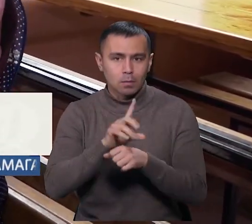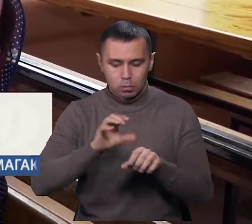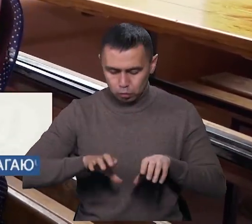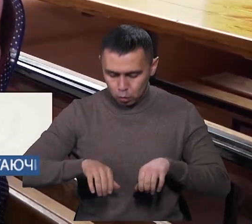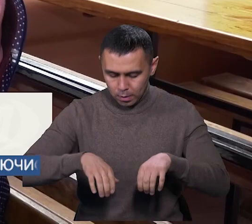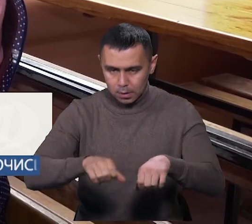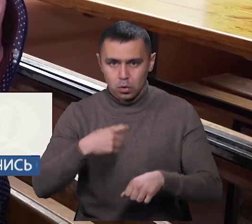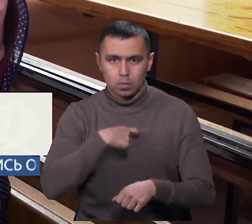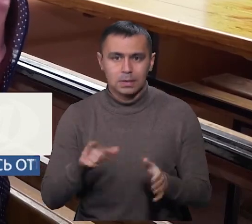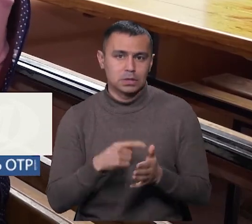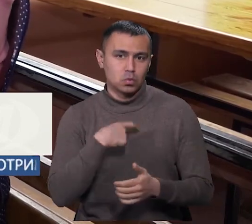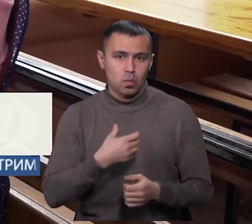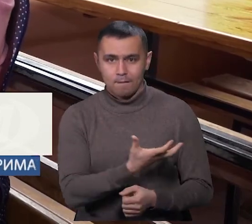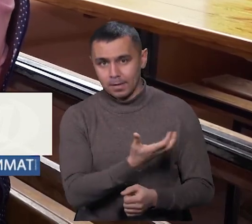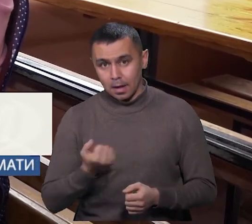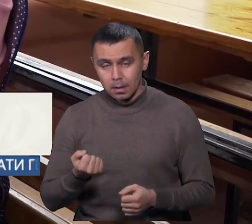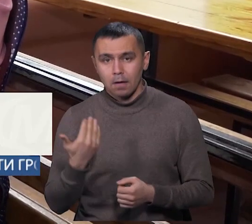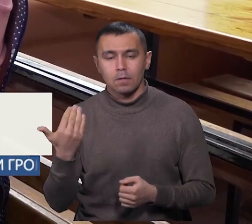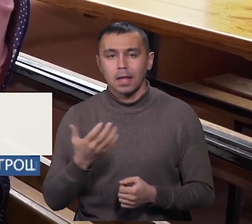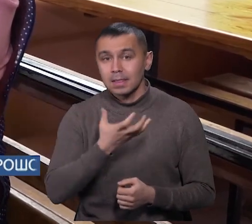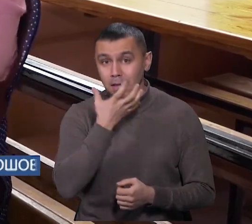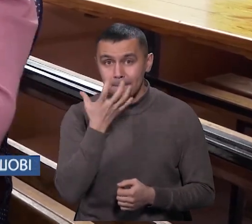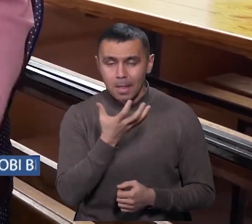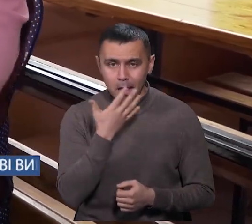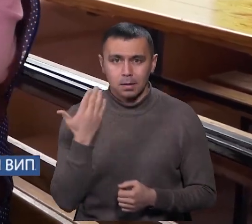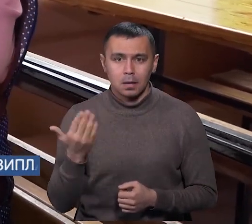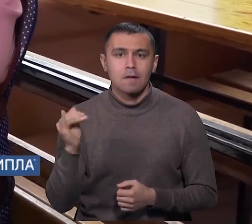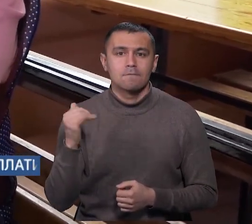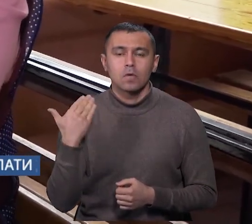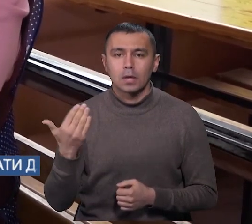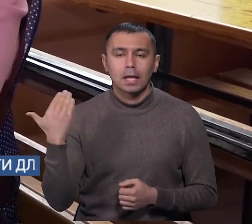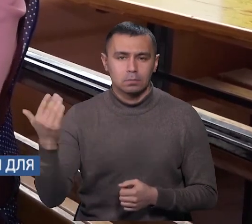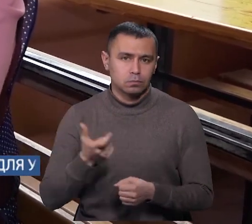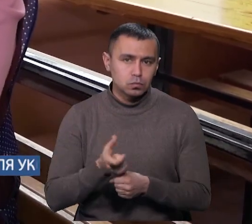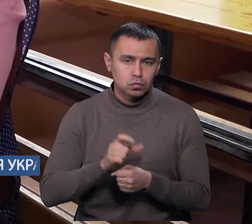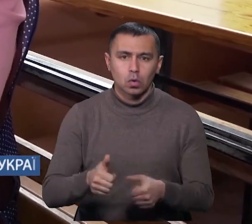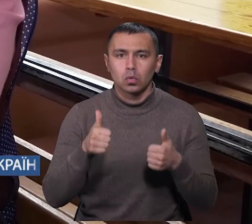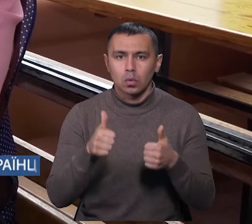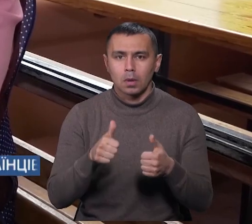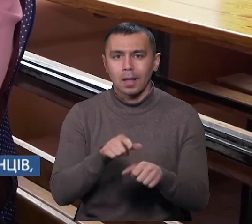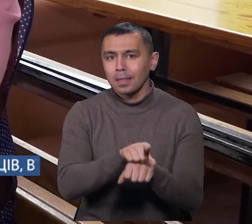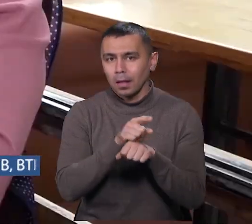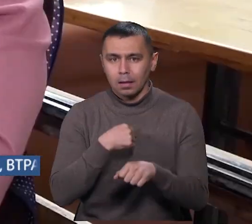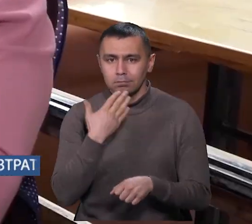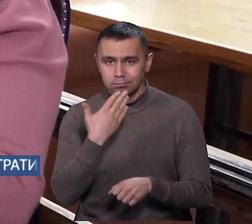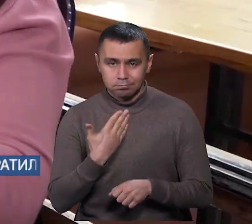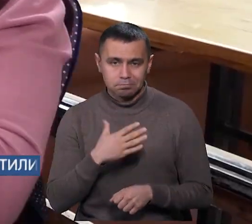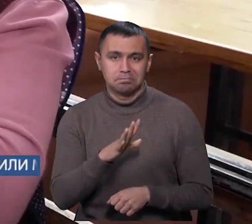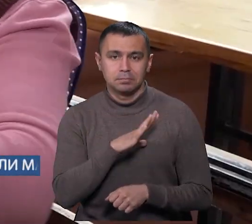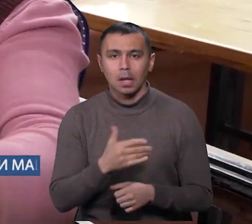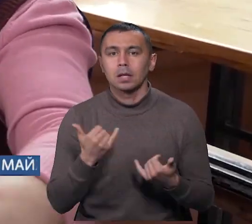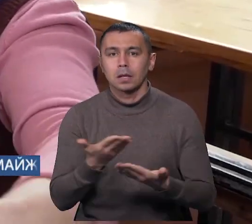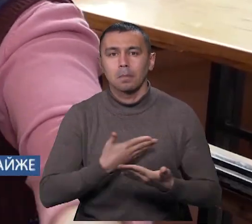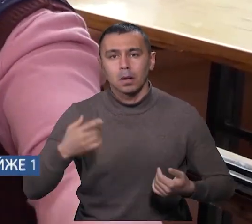скрутити собі, з собою взяти. І вони тепленькі, і вони їм дуже добре, танкісти нам дякували. А тепер ми